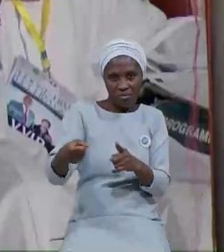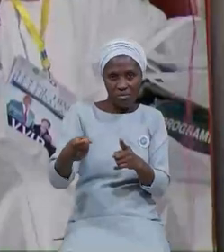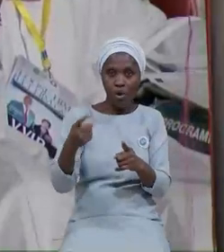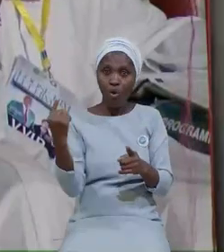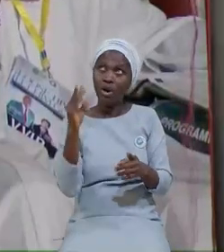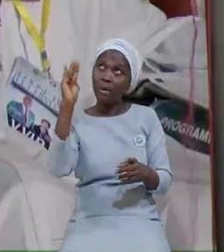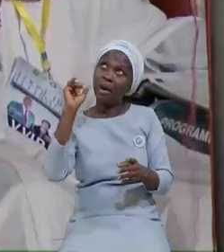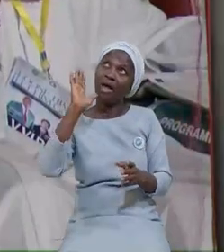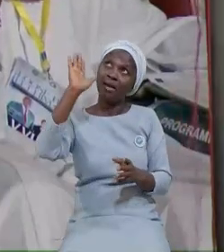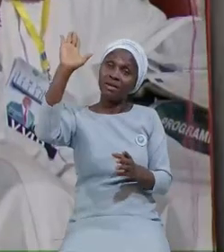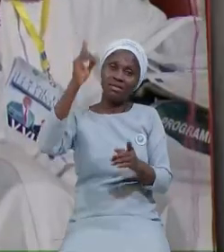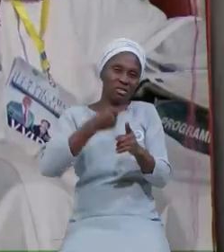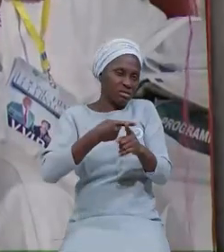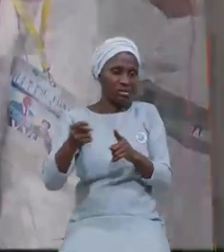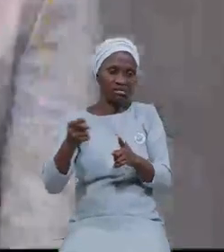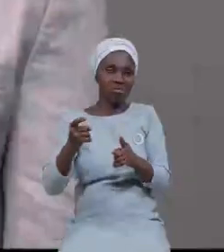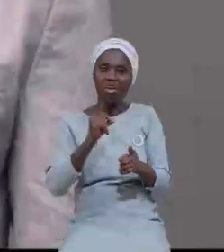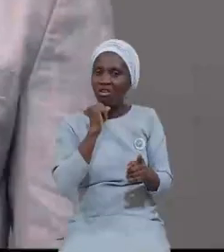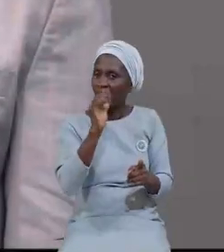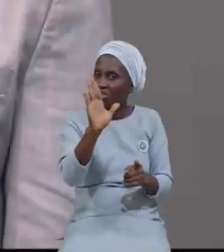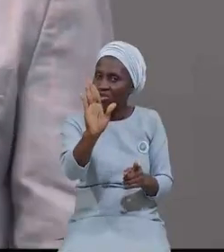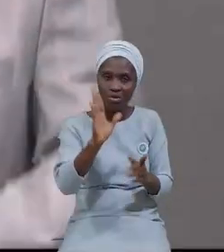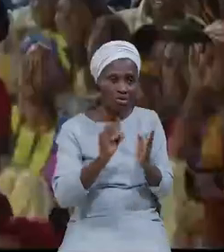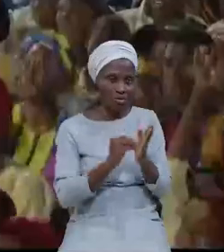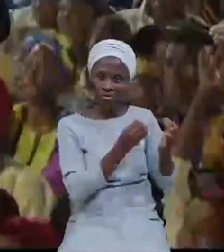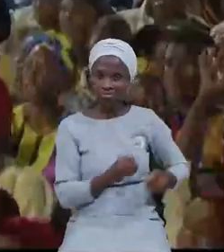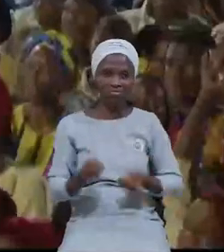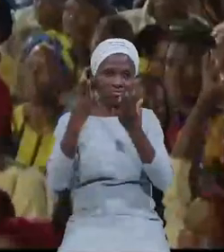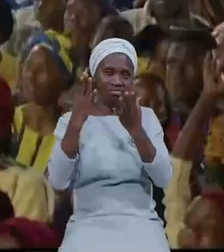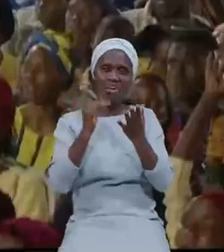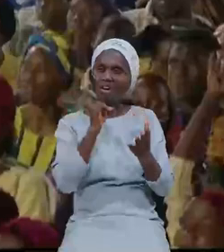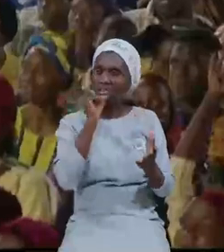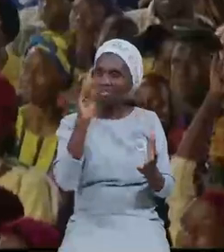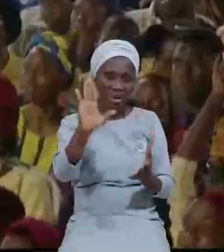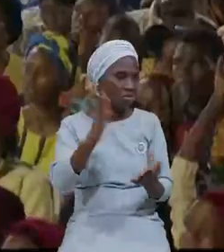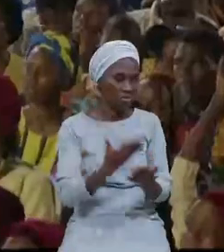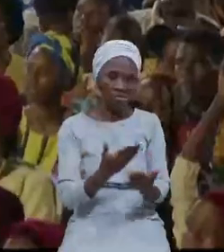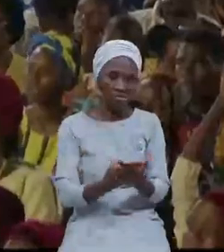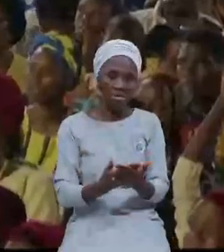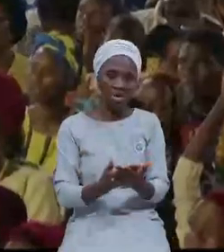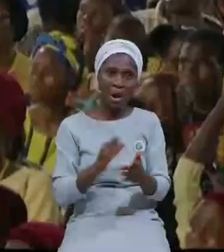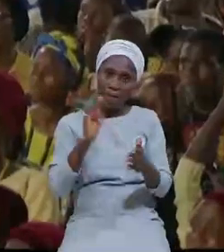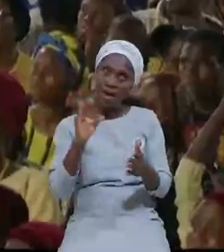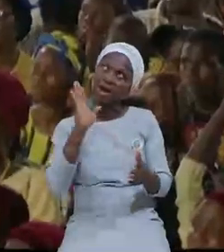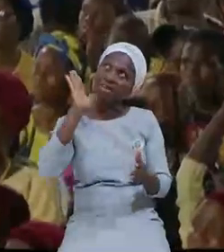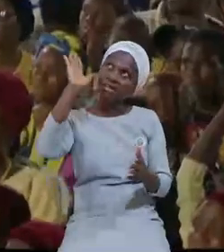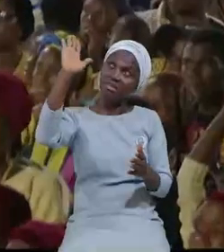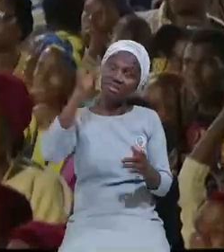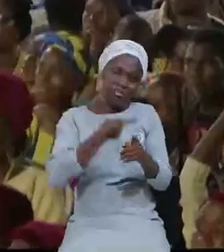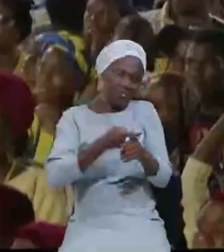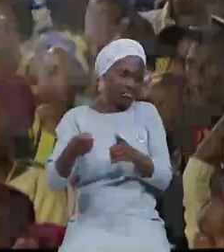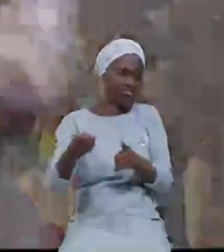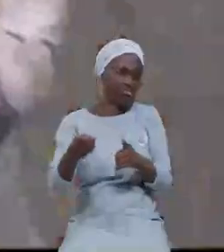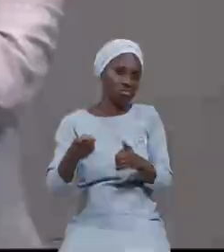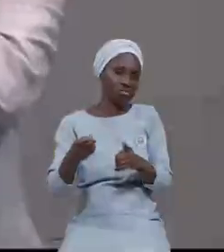maî trissure pas pas ton sacrifice mais pas ces ma trissur c'est pas pas tes efforts